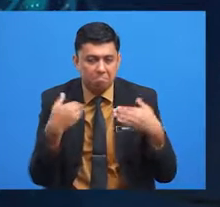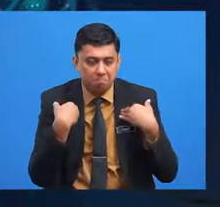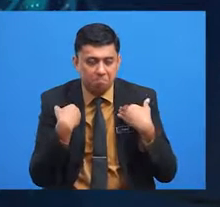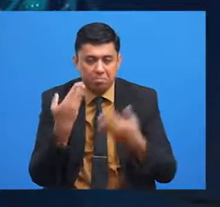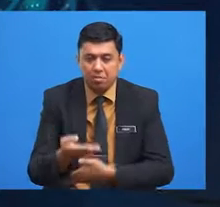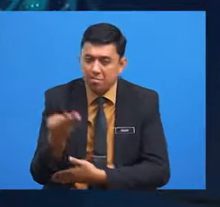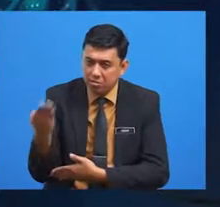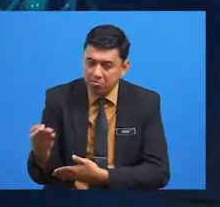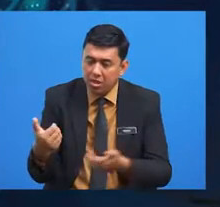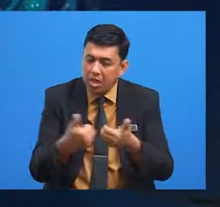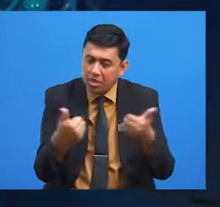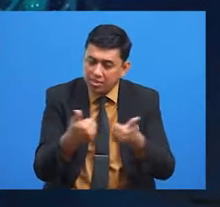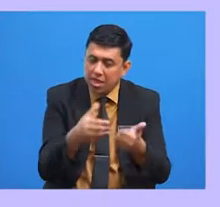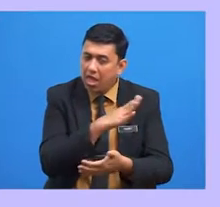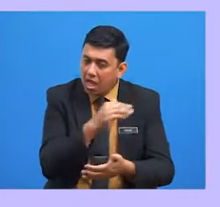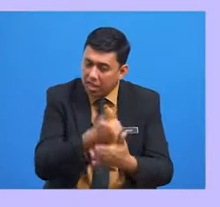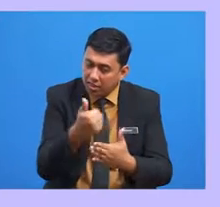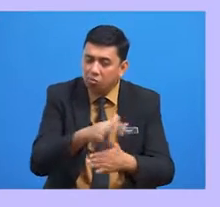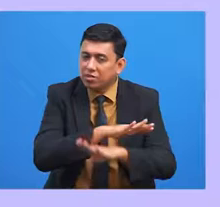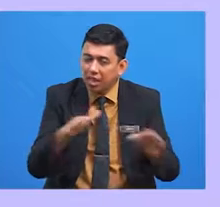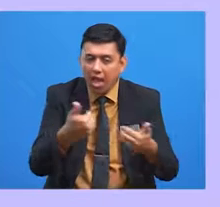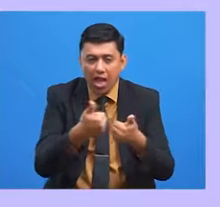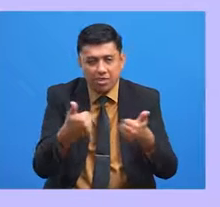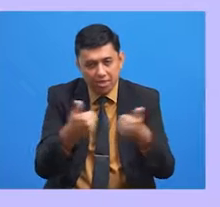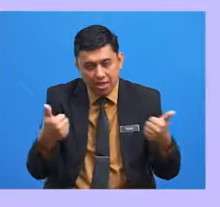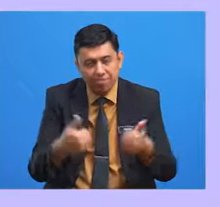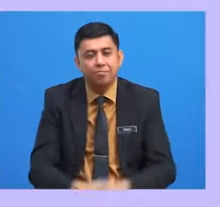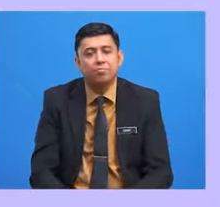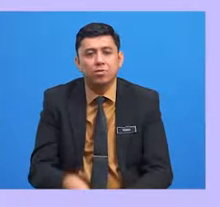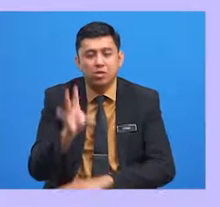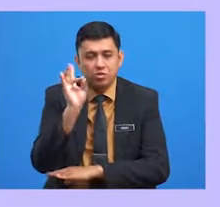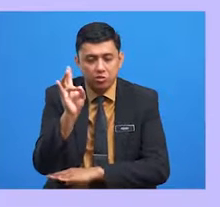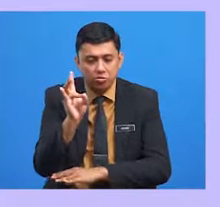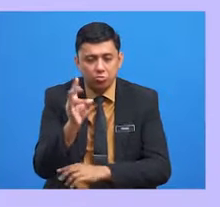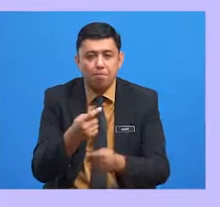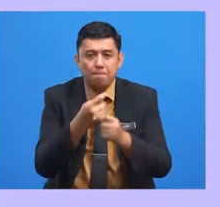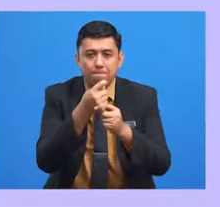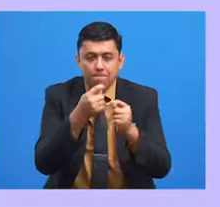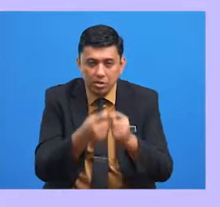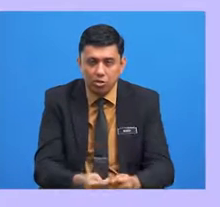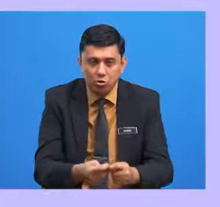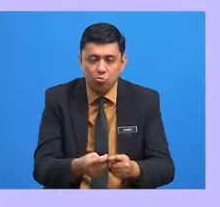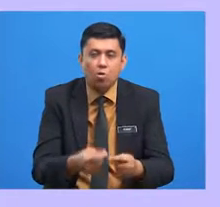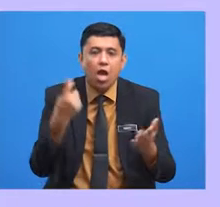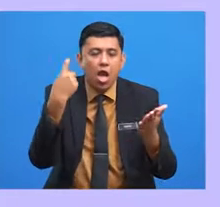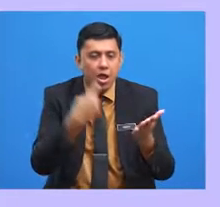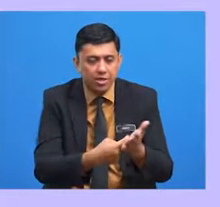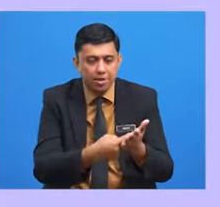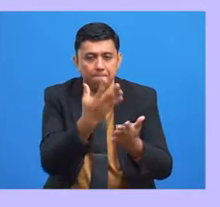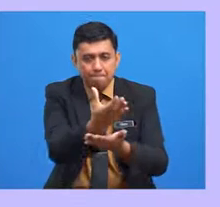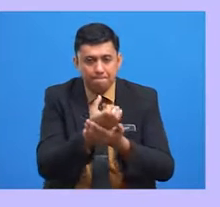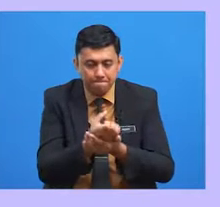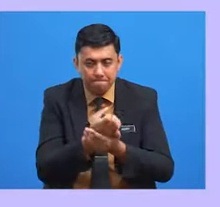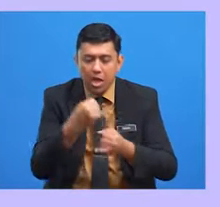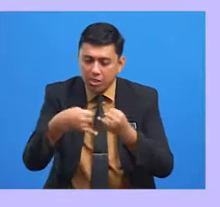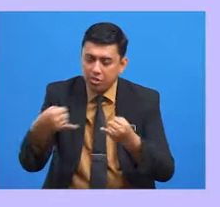tersebut anjal ataupun tak anjal. Di sini terdapat 7 penentu keanjalan harga permintaan iaitu jenis